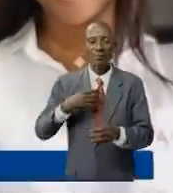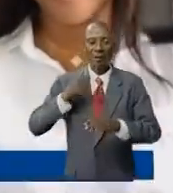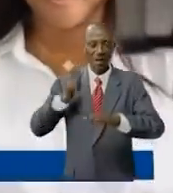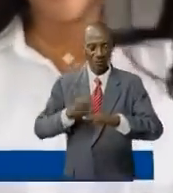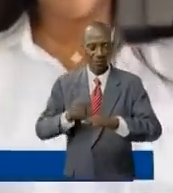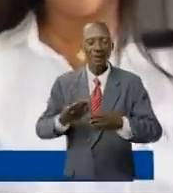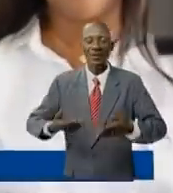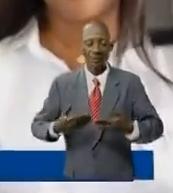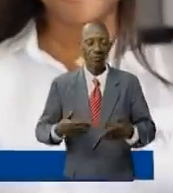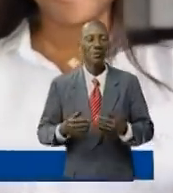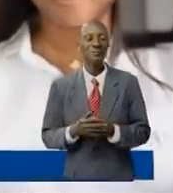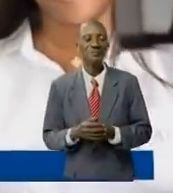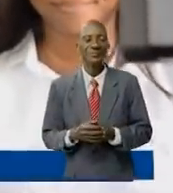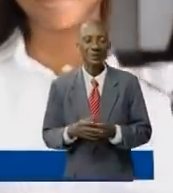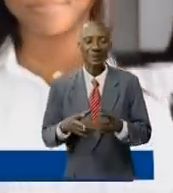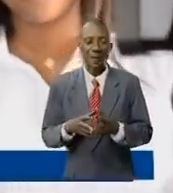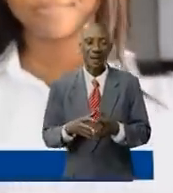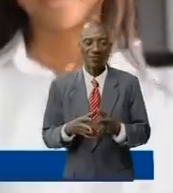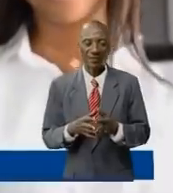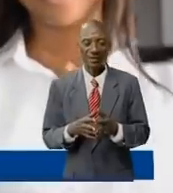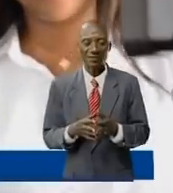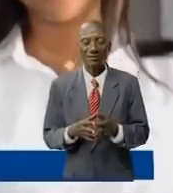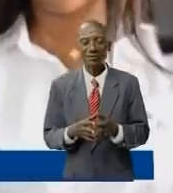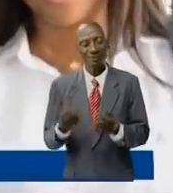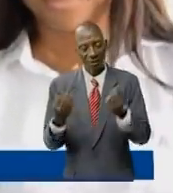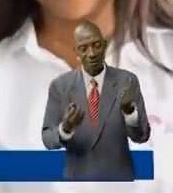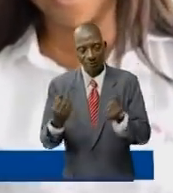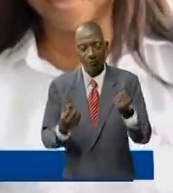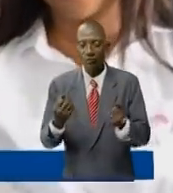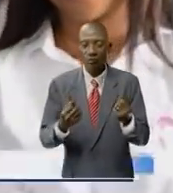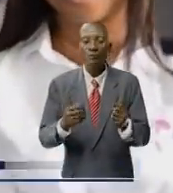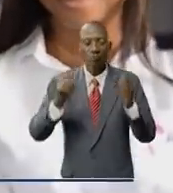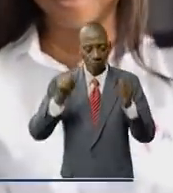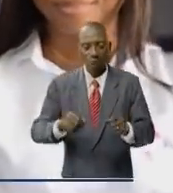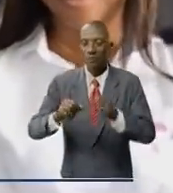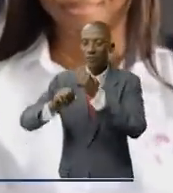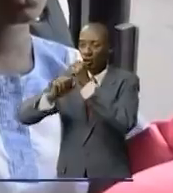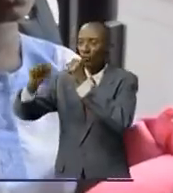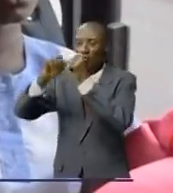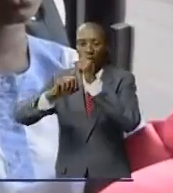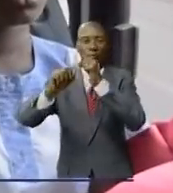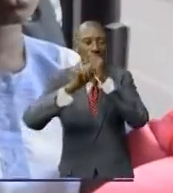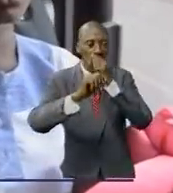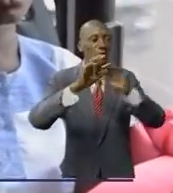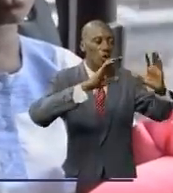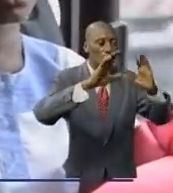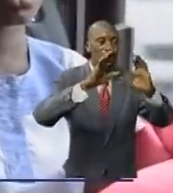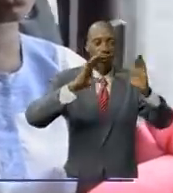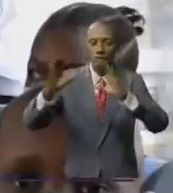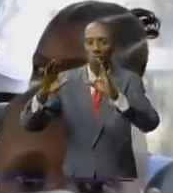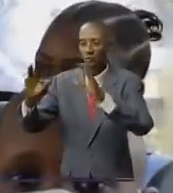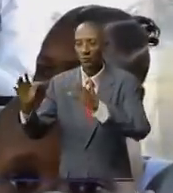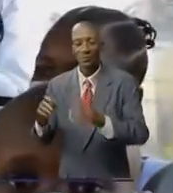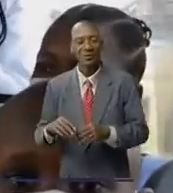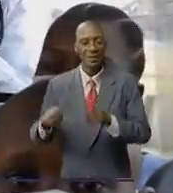de transport, on peut également communiquer, transmettre un message. Voilà pourquoi j'ai répondu à l'appel de